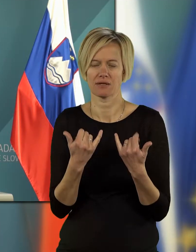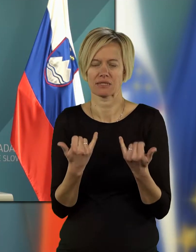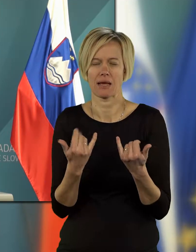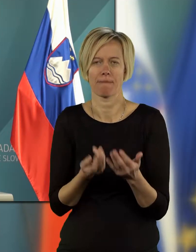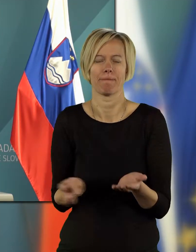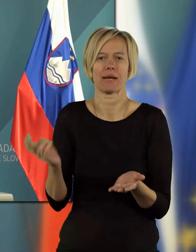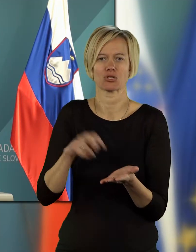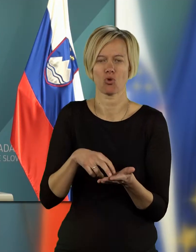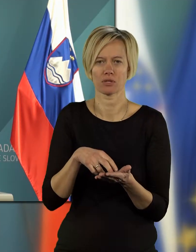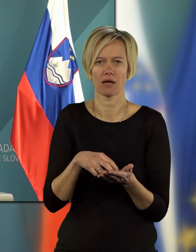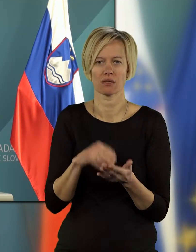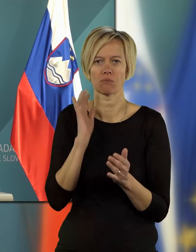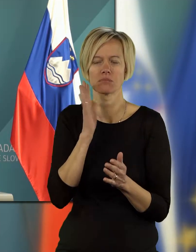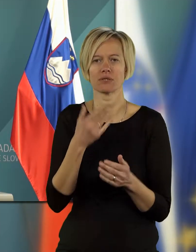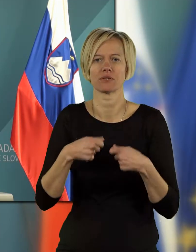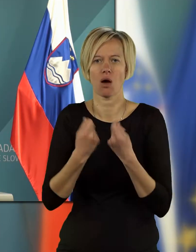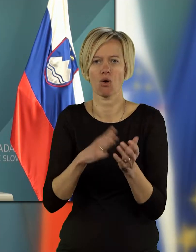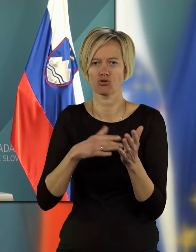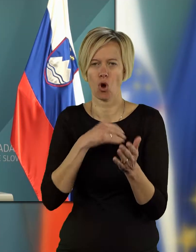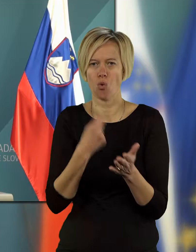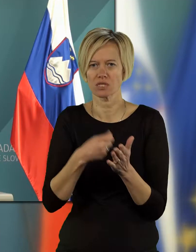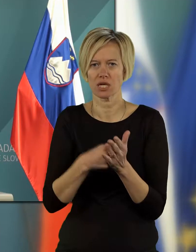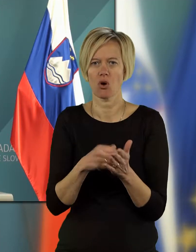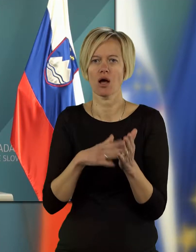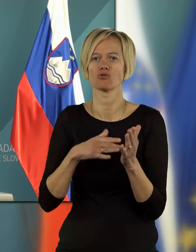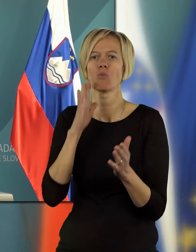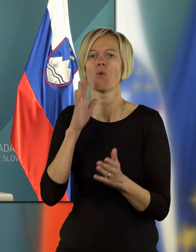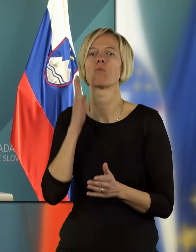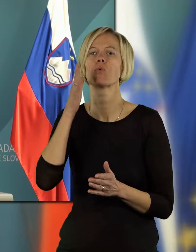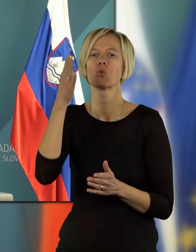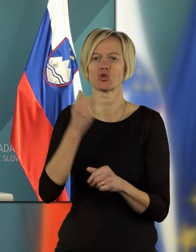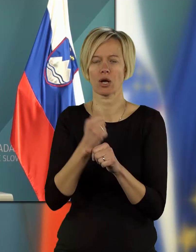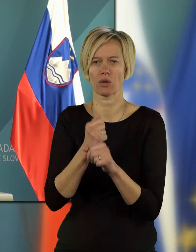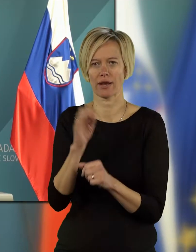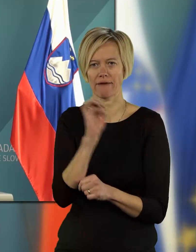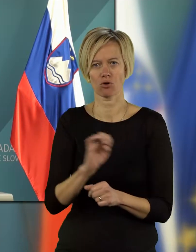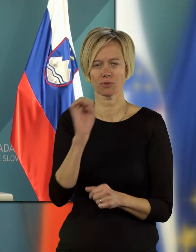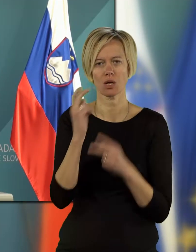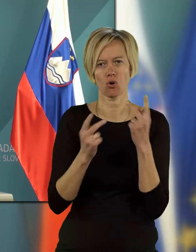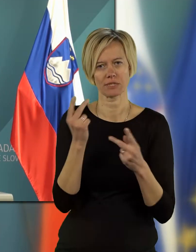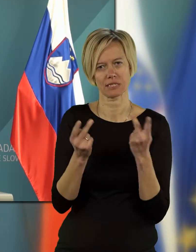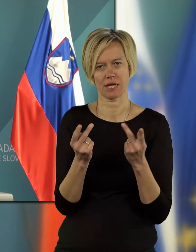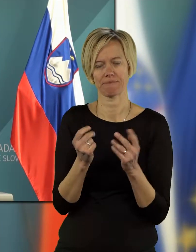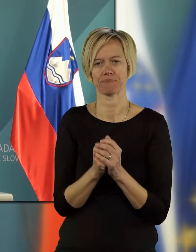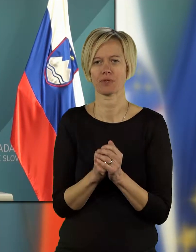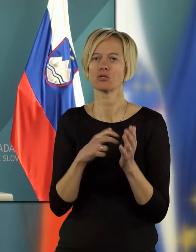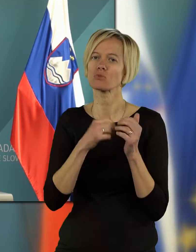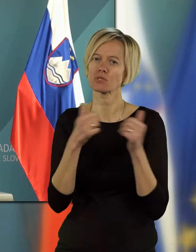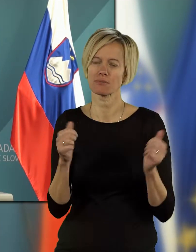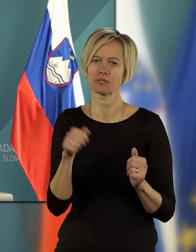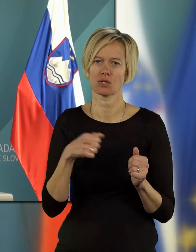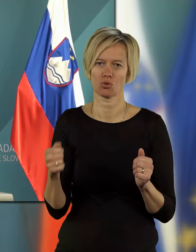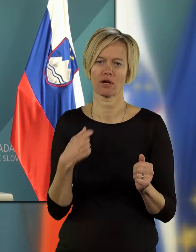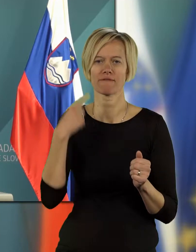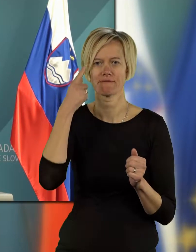preuranjeno, da bi lahko dal kakršno koli oceno, kakšno bo bodoče ravnanje Evropske komisije,